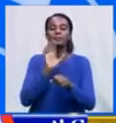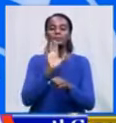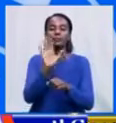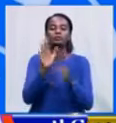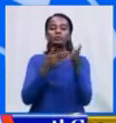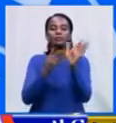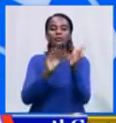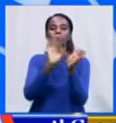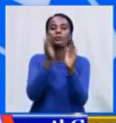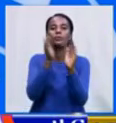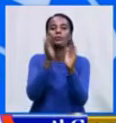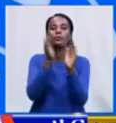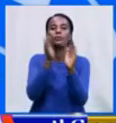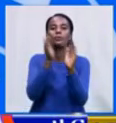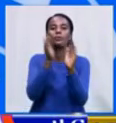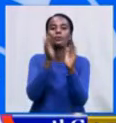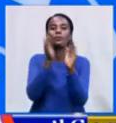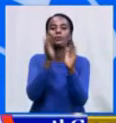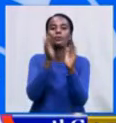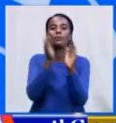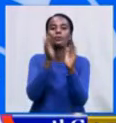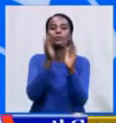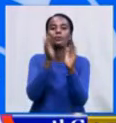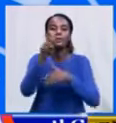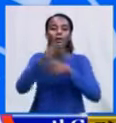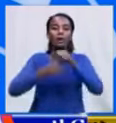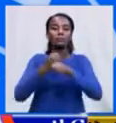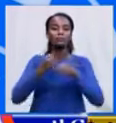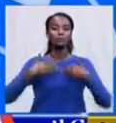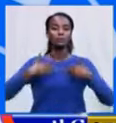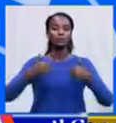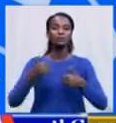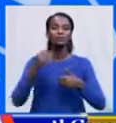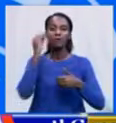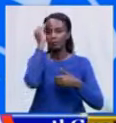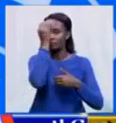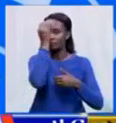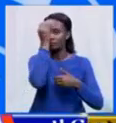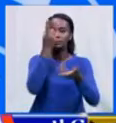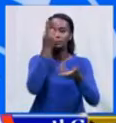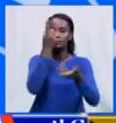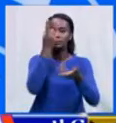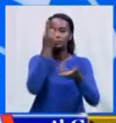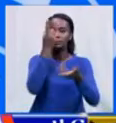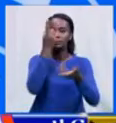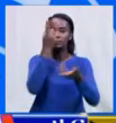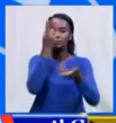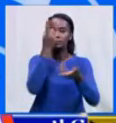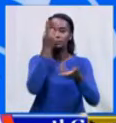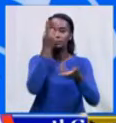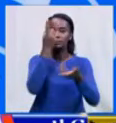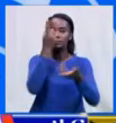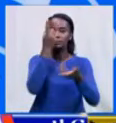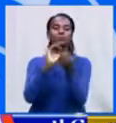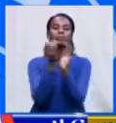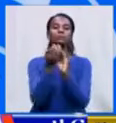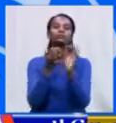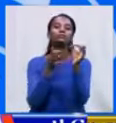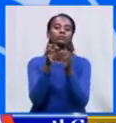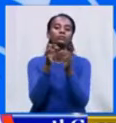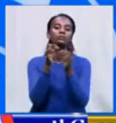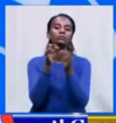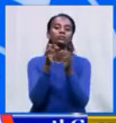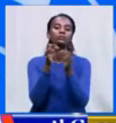ተገልጿል። ሁለተኛው ኢትዮጵያዊም የ22 ዓመት ወጣት ሲሆን ከሳውዲ አረቢያ የመጣና በለይቶ ማቆያ ውስጥ የሚገኝ መሆኑን ነው